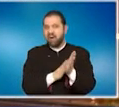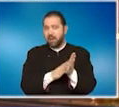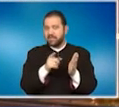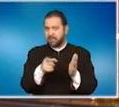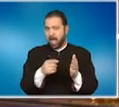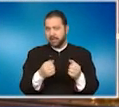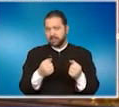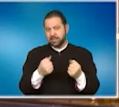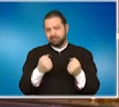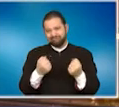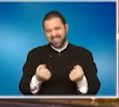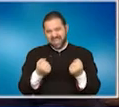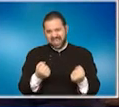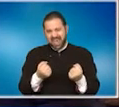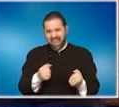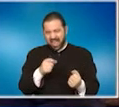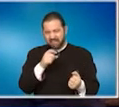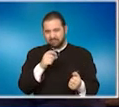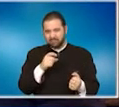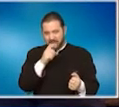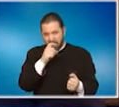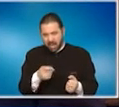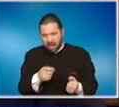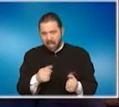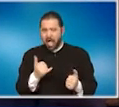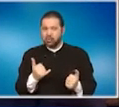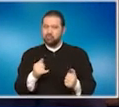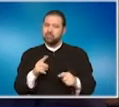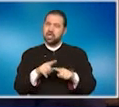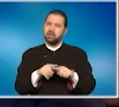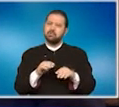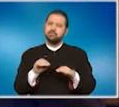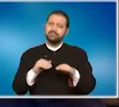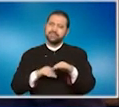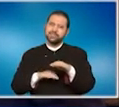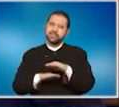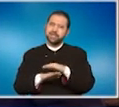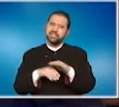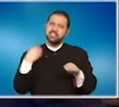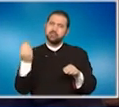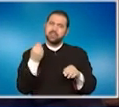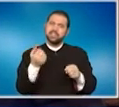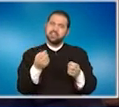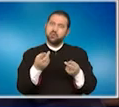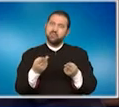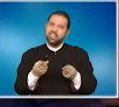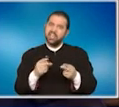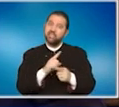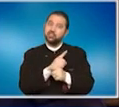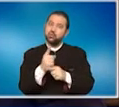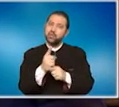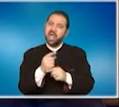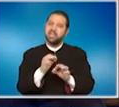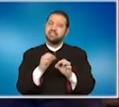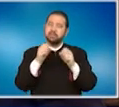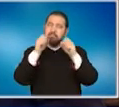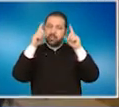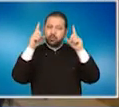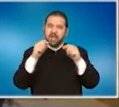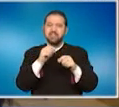minuni. Minunile sunt pentru cei necredincioși. Minunile sunt semne de mâna a doua. De aia Dumnezeu nu operează cu ele. Nu avem nevoie să